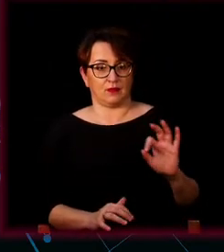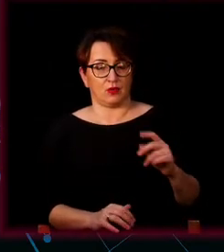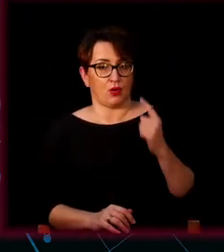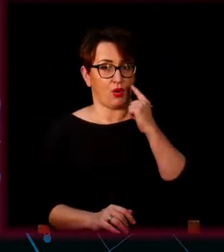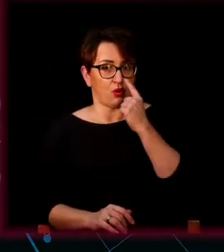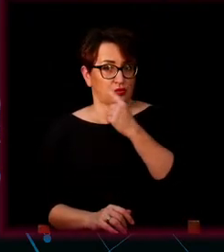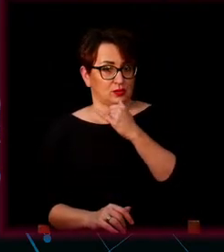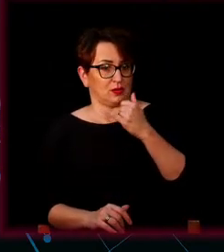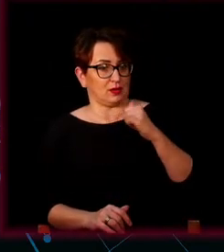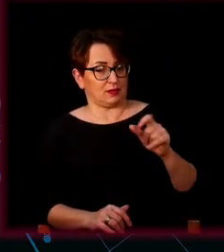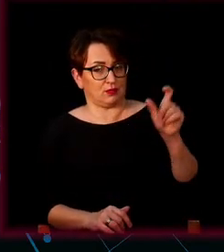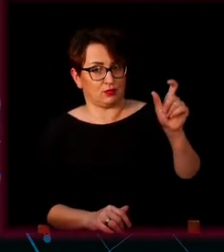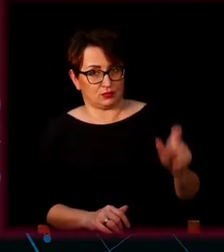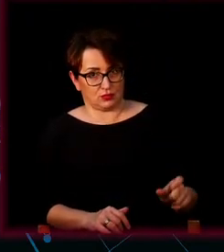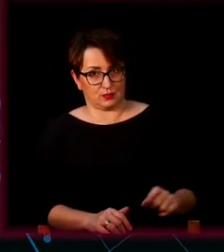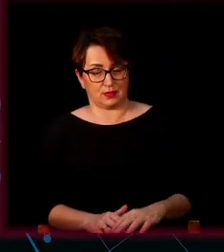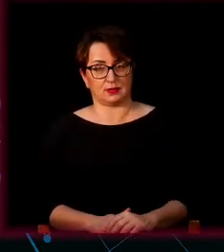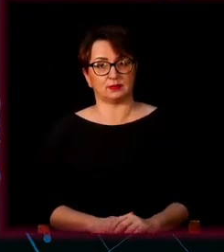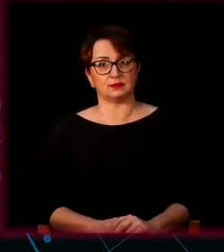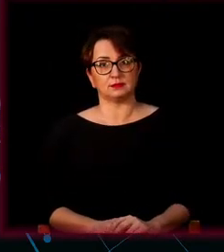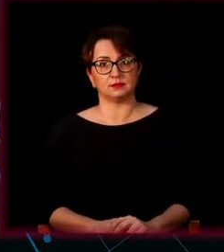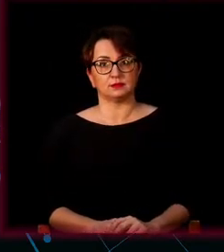w oczach innego.